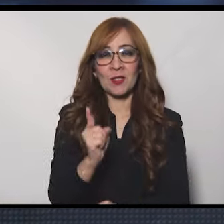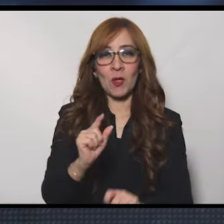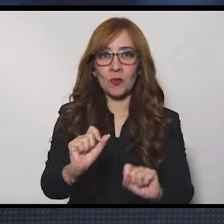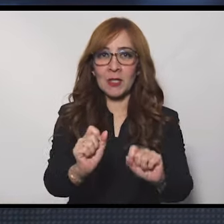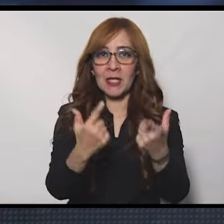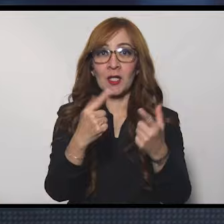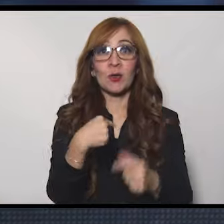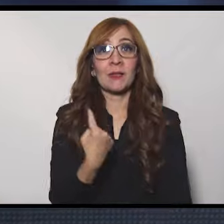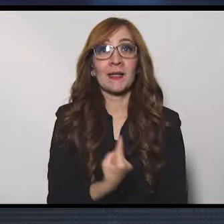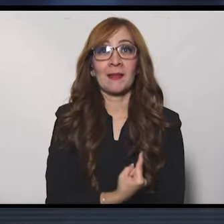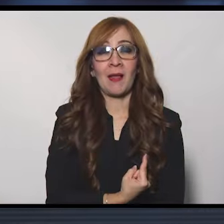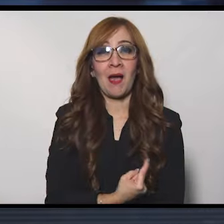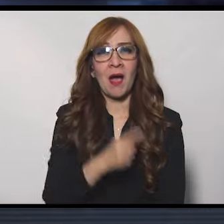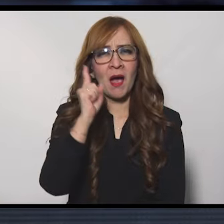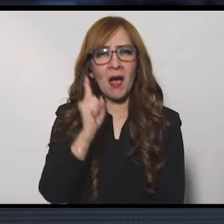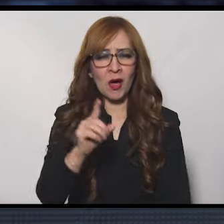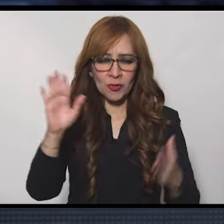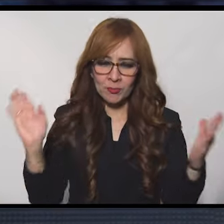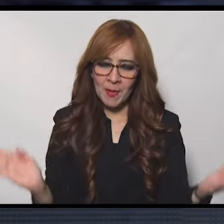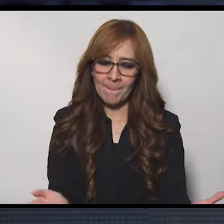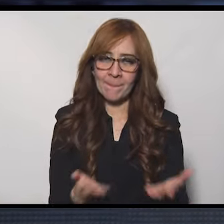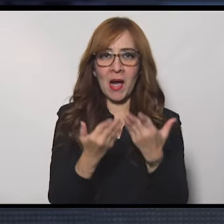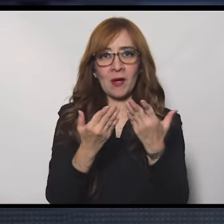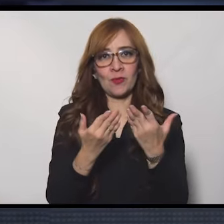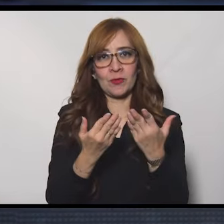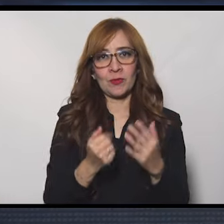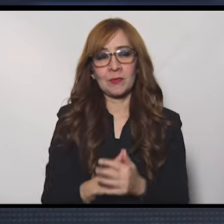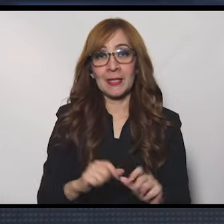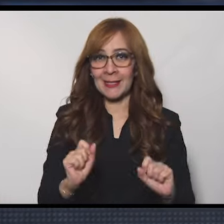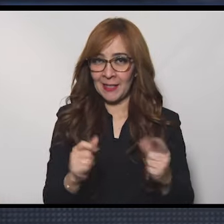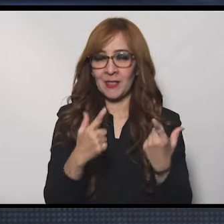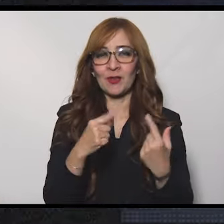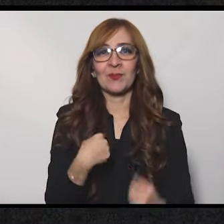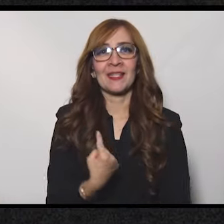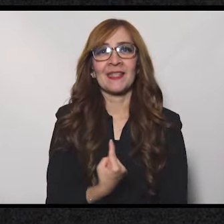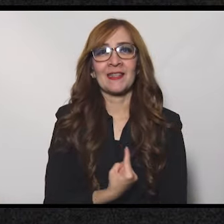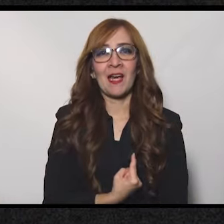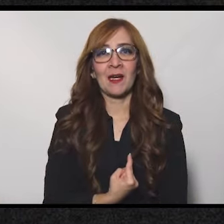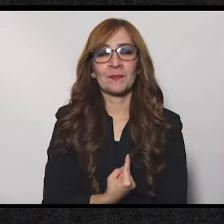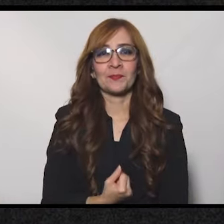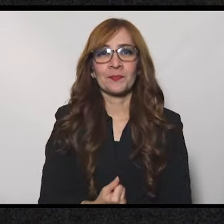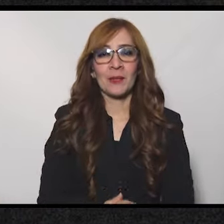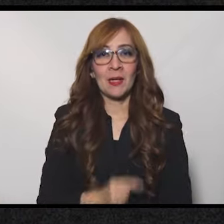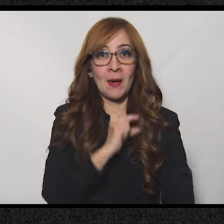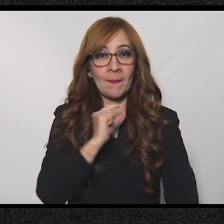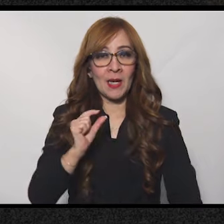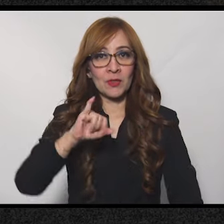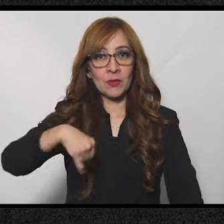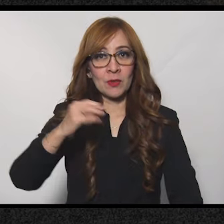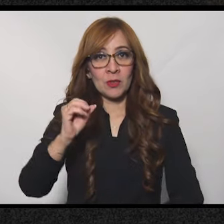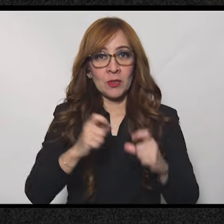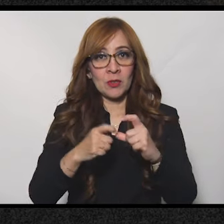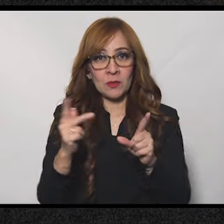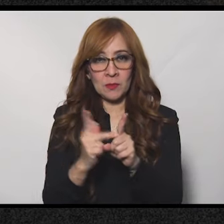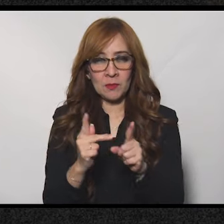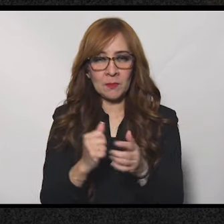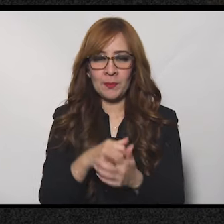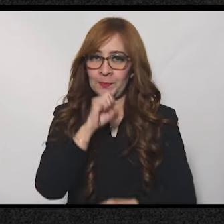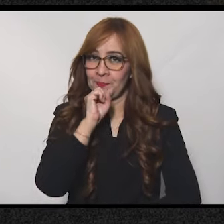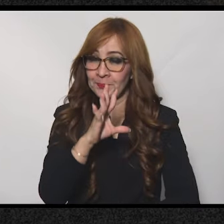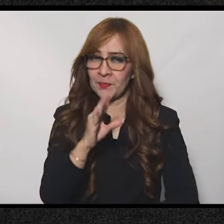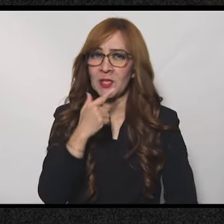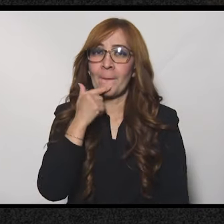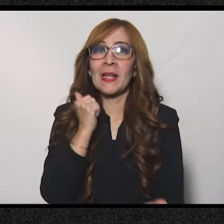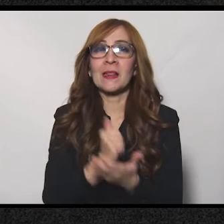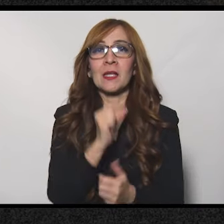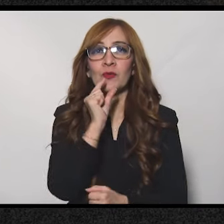life. Kita perlu membangun sesuatu dalam kehidupannya kita. Kemudian Pastor Josh juga memberikan sebuah message yang sangat penting